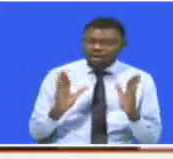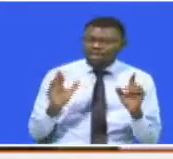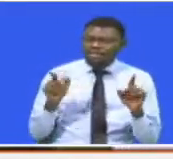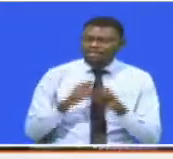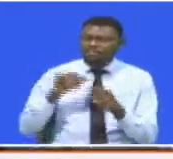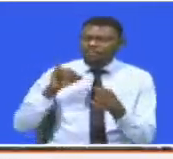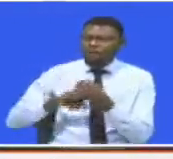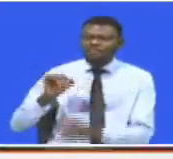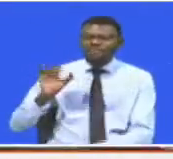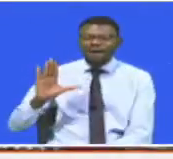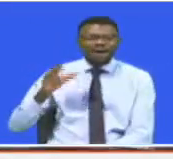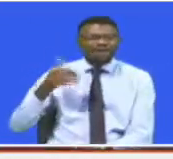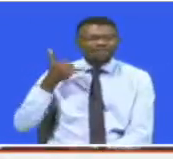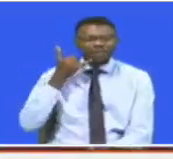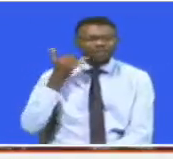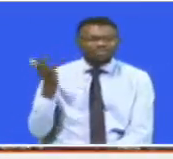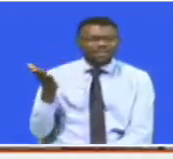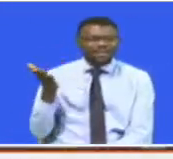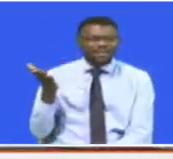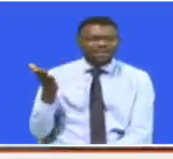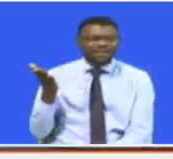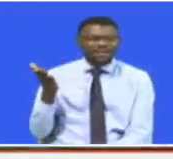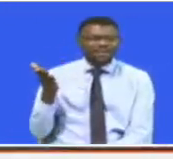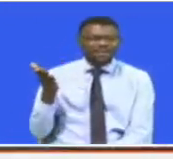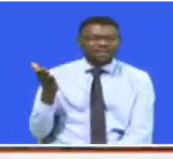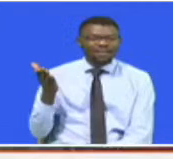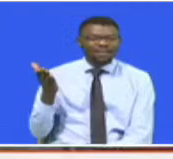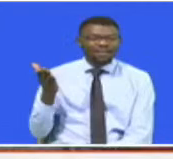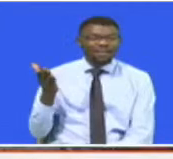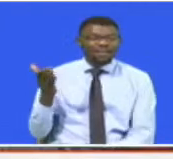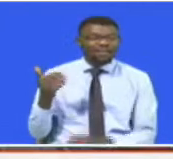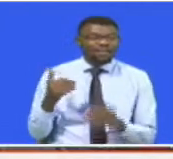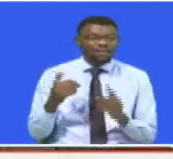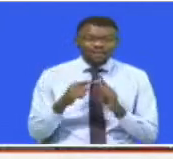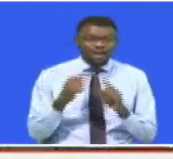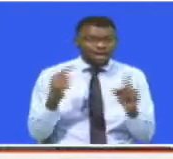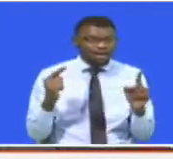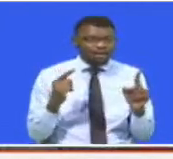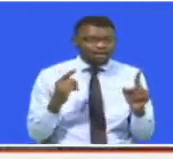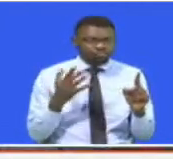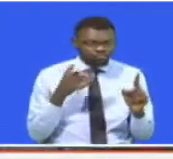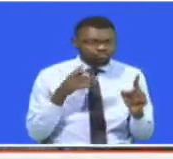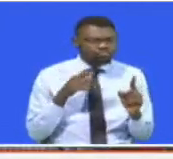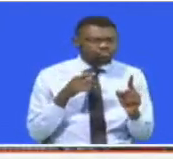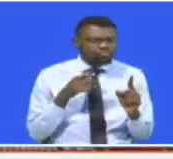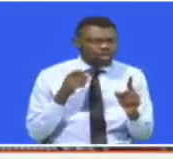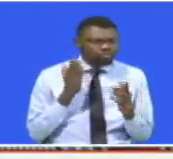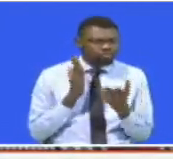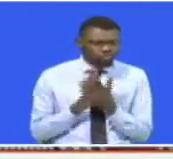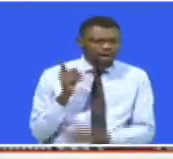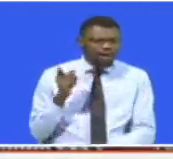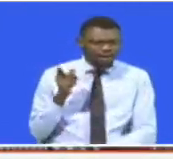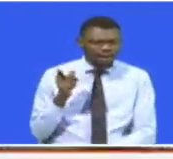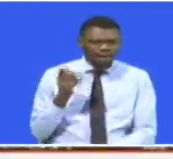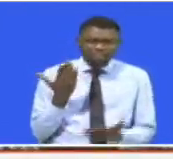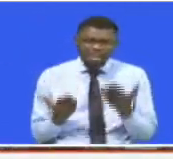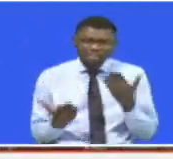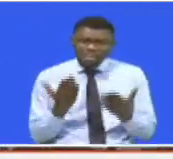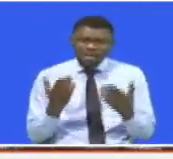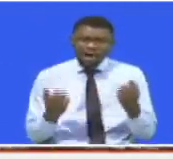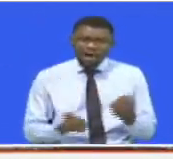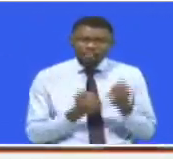mkewe Chania. Well, we may not say that the man happened here, but there are circumstances showing it really happened here.